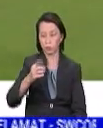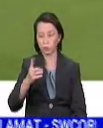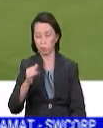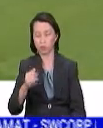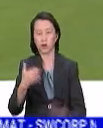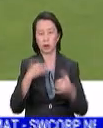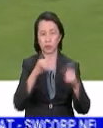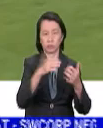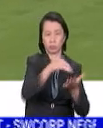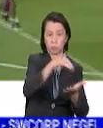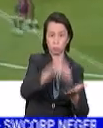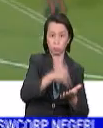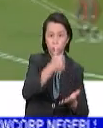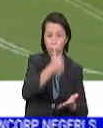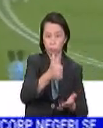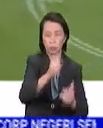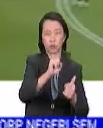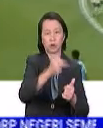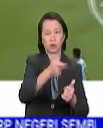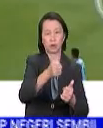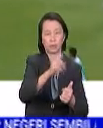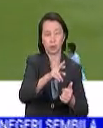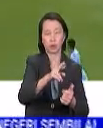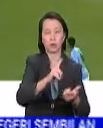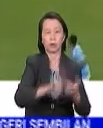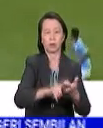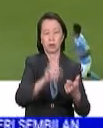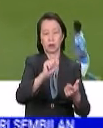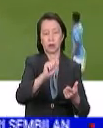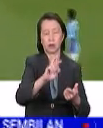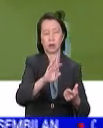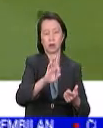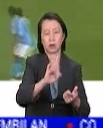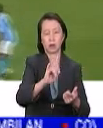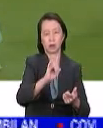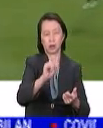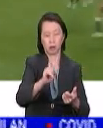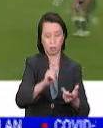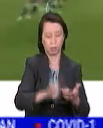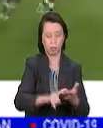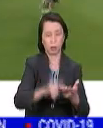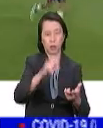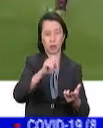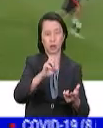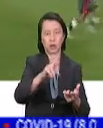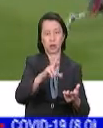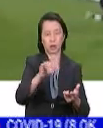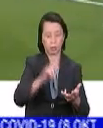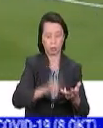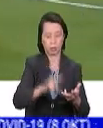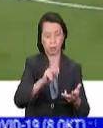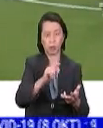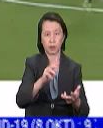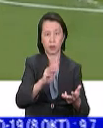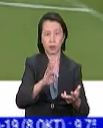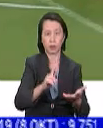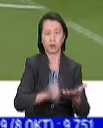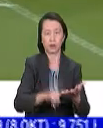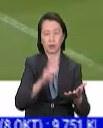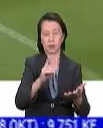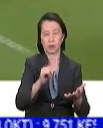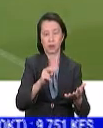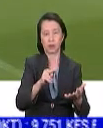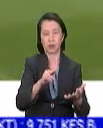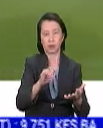tengah lain yang berkaliber seperti Syamir Kuti Abah, Afiq Fazail, Gary Steven Robert, Nazmi Faiz dan Daniel